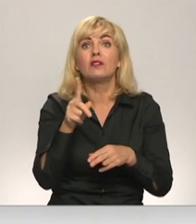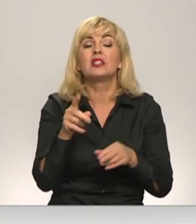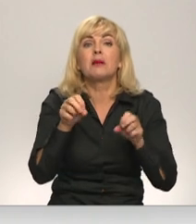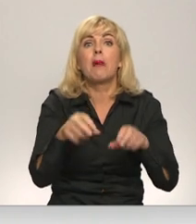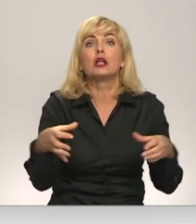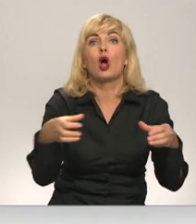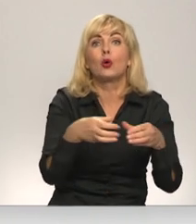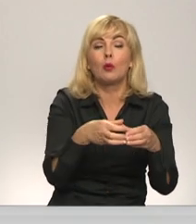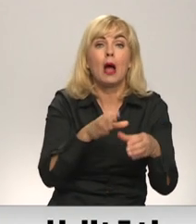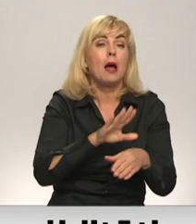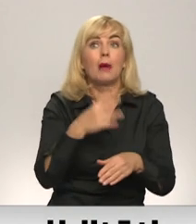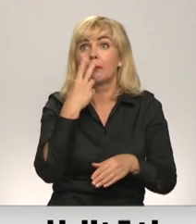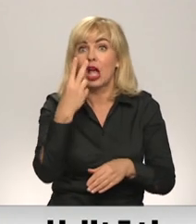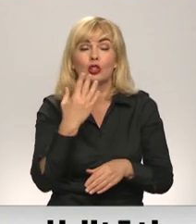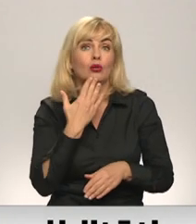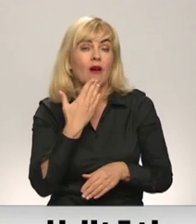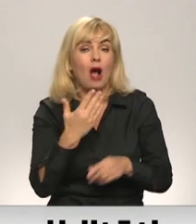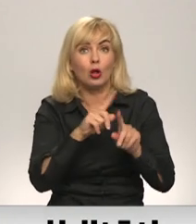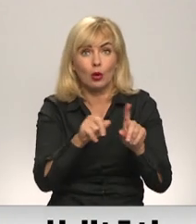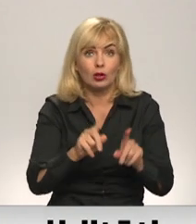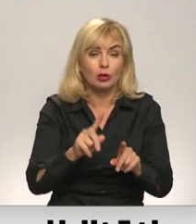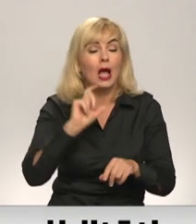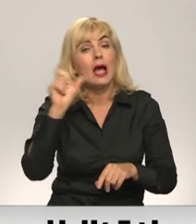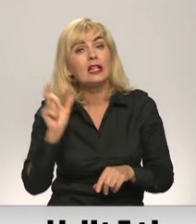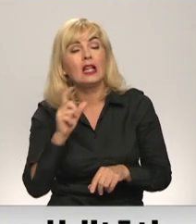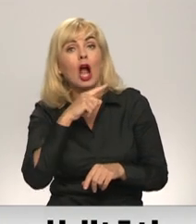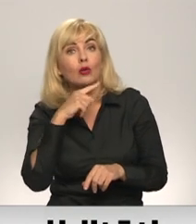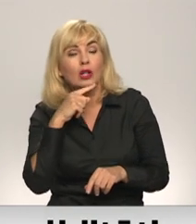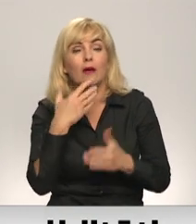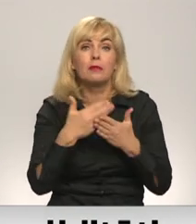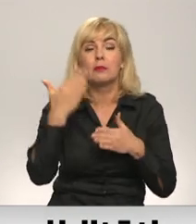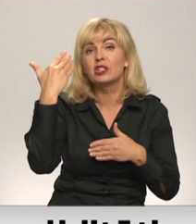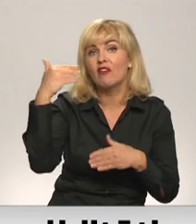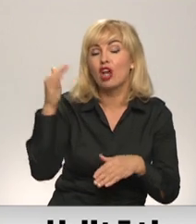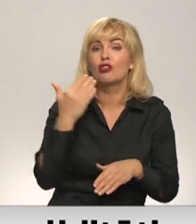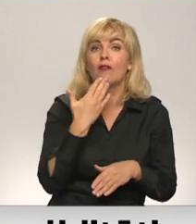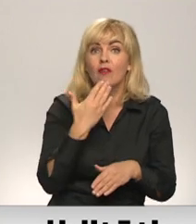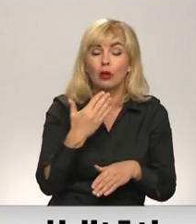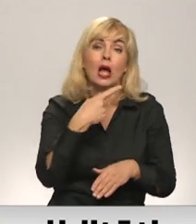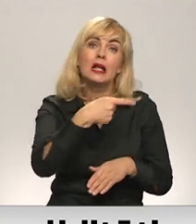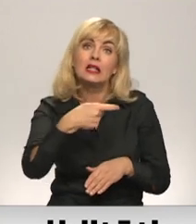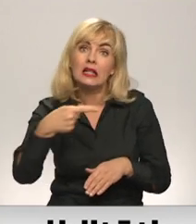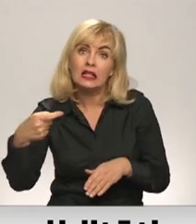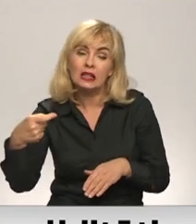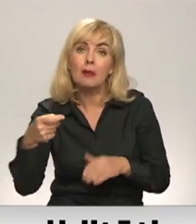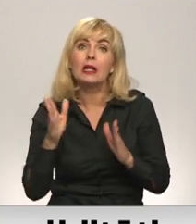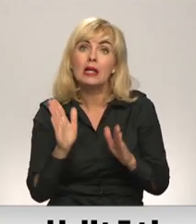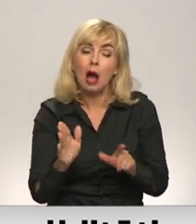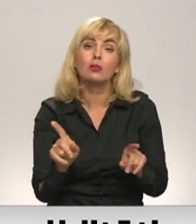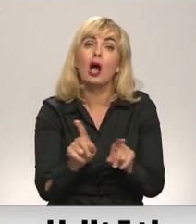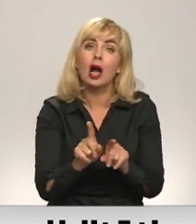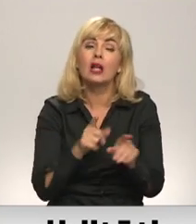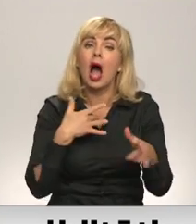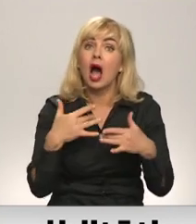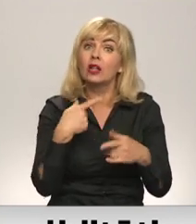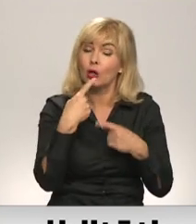mēs neskatītos uz valodu lietām, itāļu, krievu vai vēl kādā svešvalodā, tad subtitriem būtu jābūt arī tad, ja aktieri